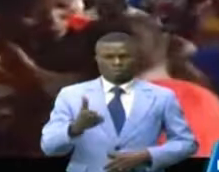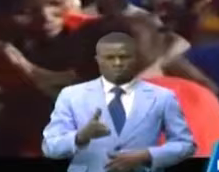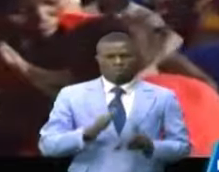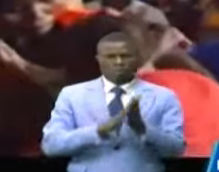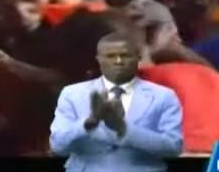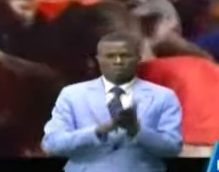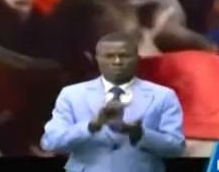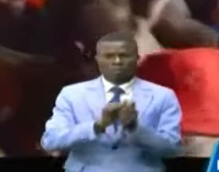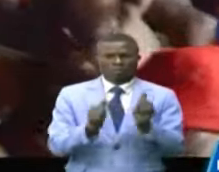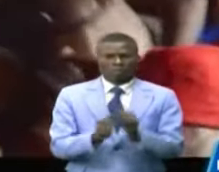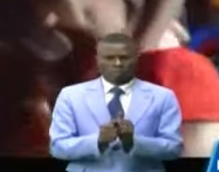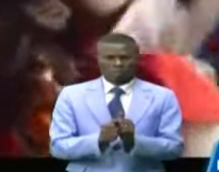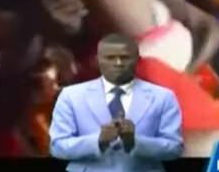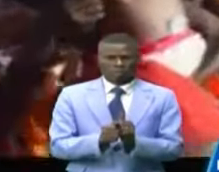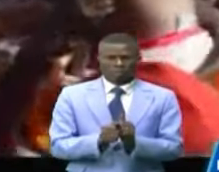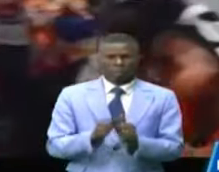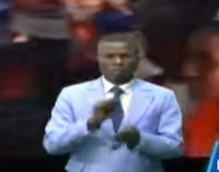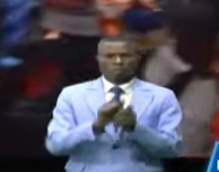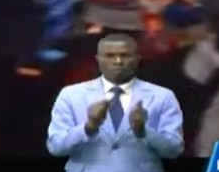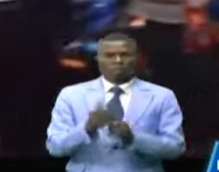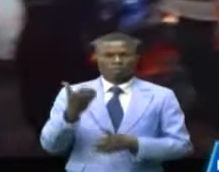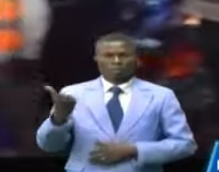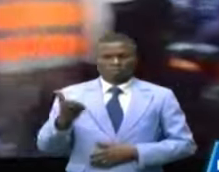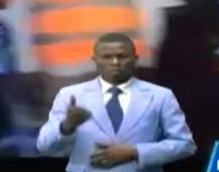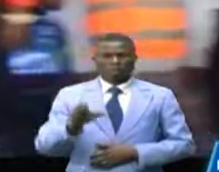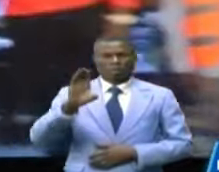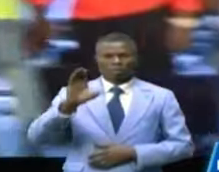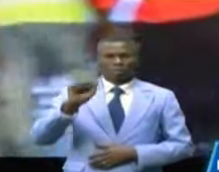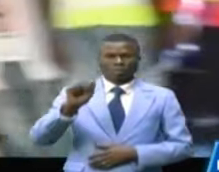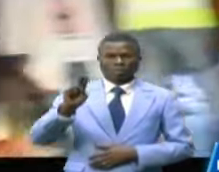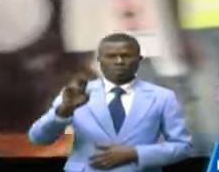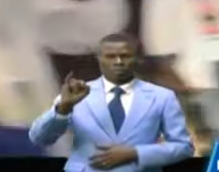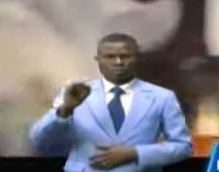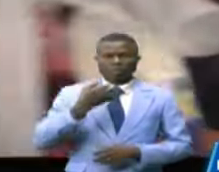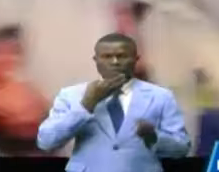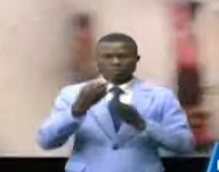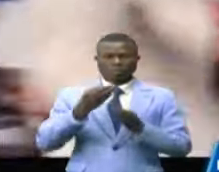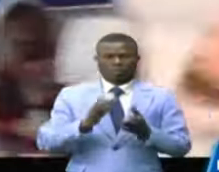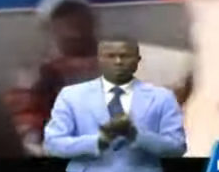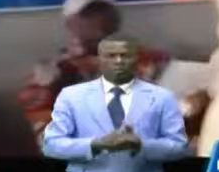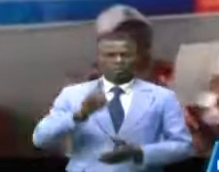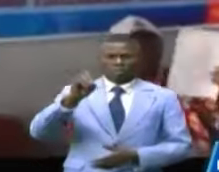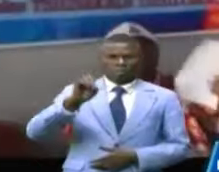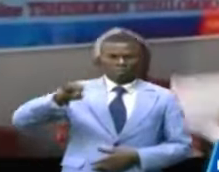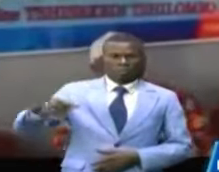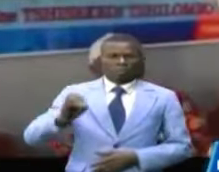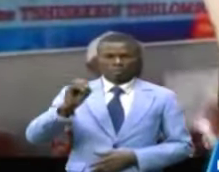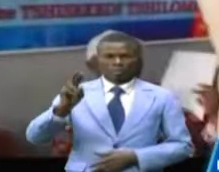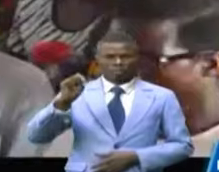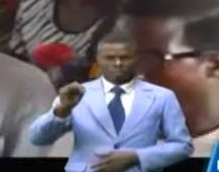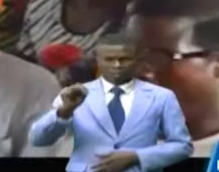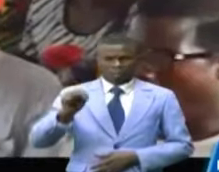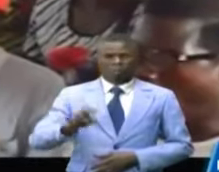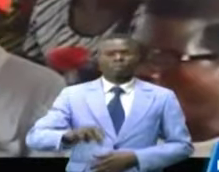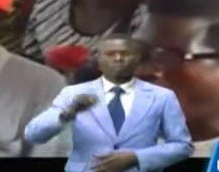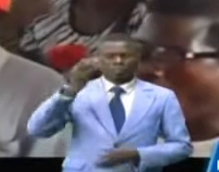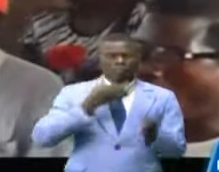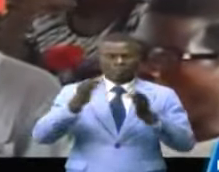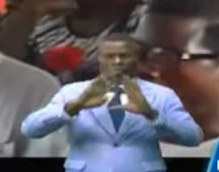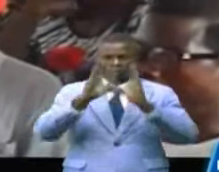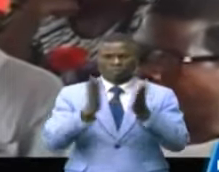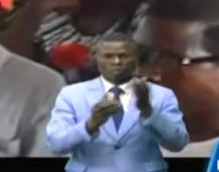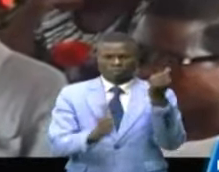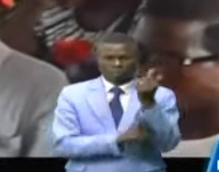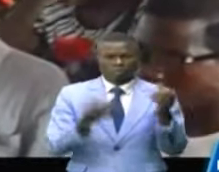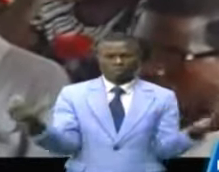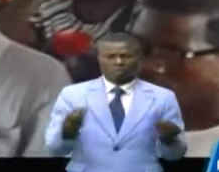Concernant les balivins du général déchu en cavale, Karine Tsoupi précise que John Numbi devait expliquer d'abord à l'opinion publique pourquoi